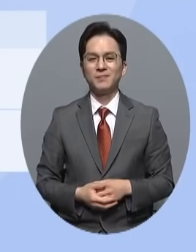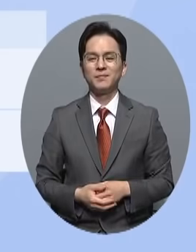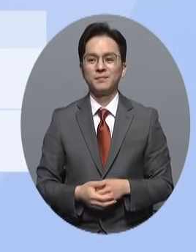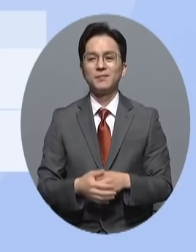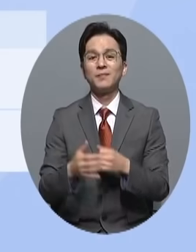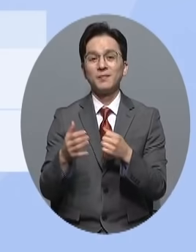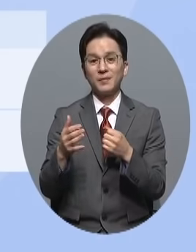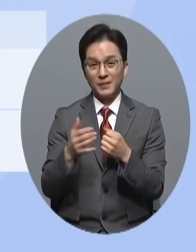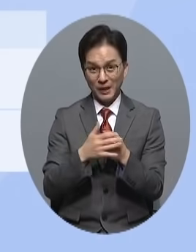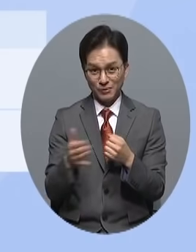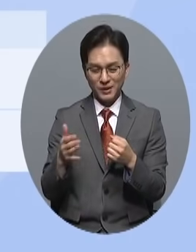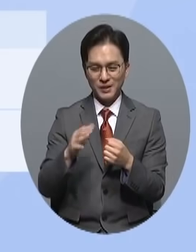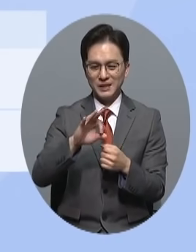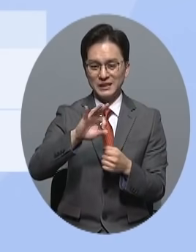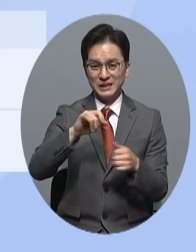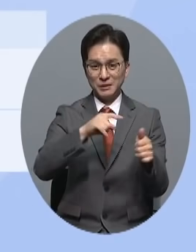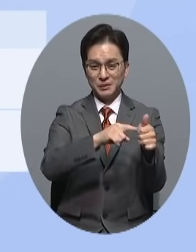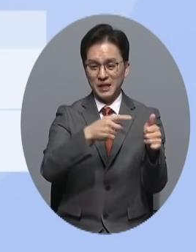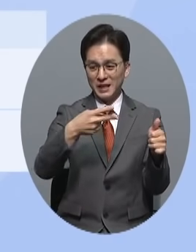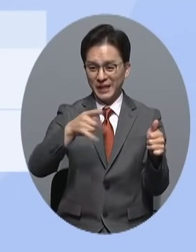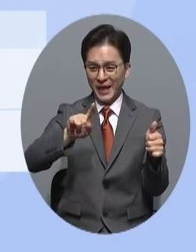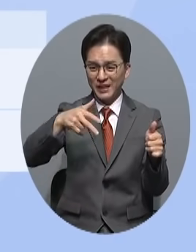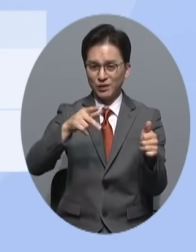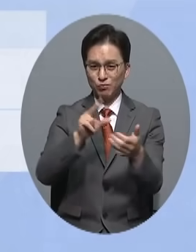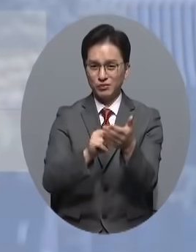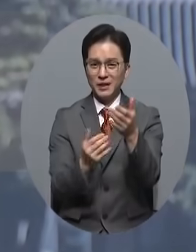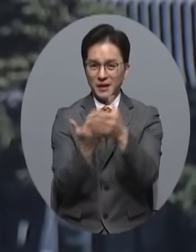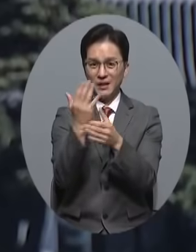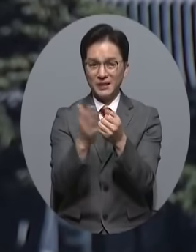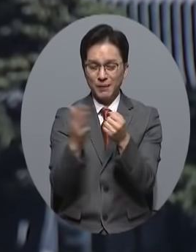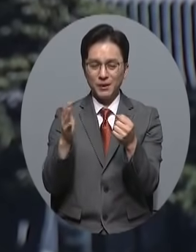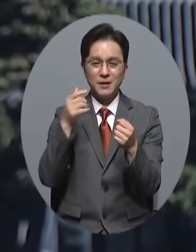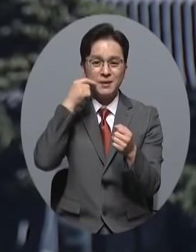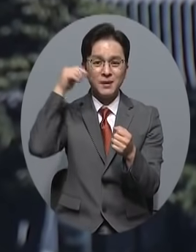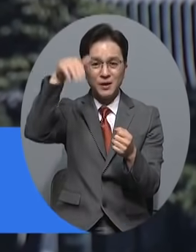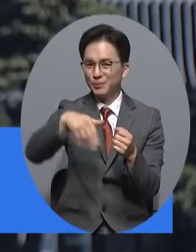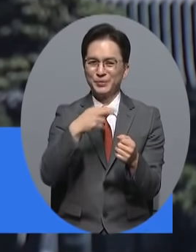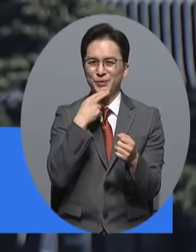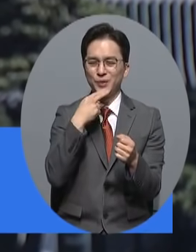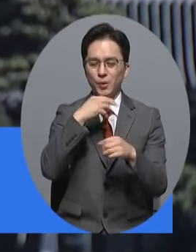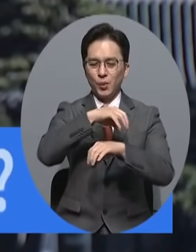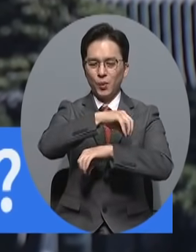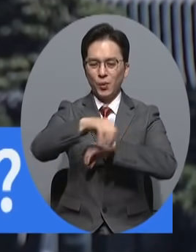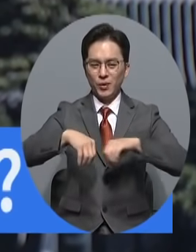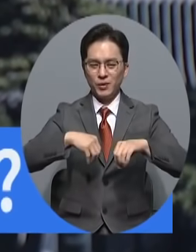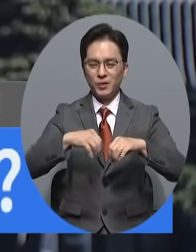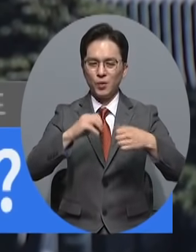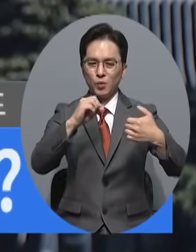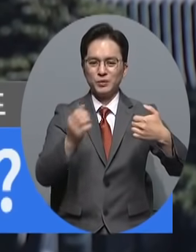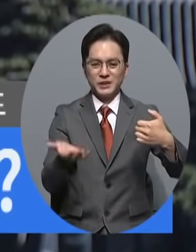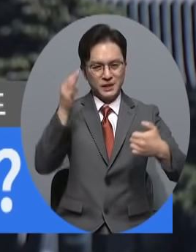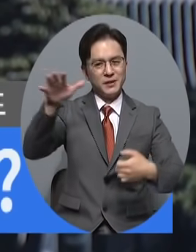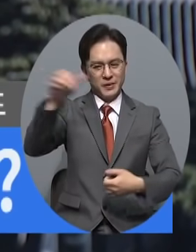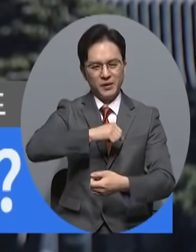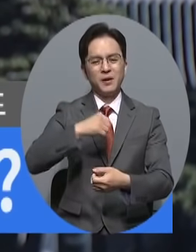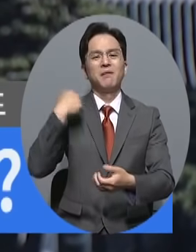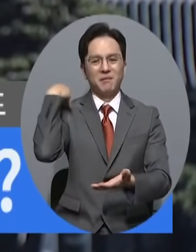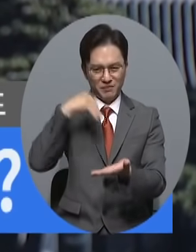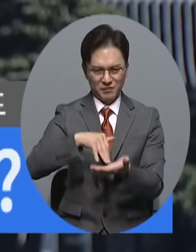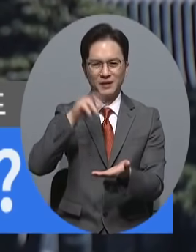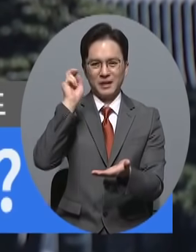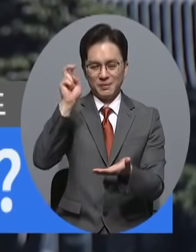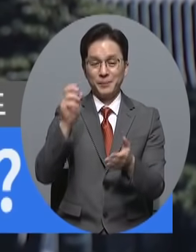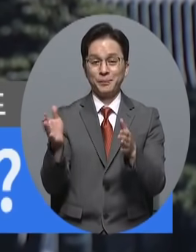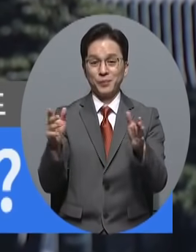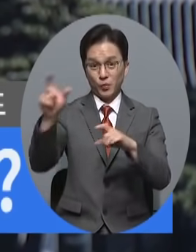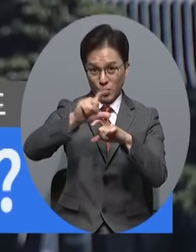생각이 들고요. 여기에 있는 이제 불경조차도 또 불경의 기반을 가지고 있던 김두관 후보가 이재명 지사를 지지 선언을